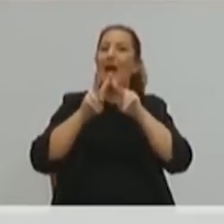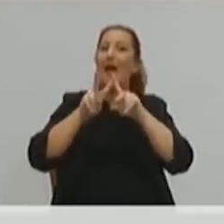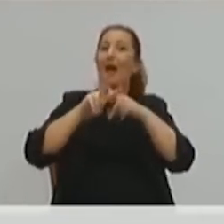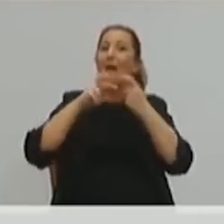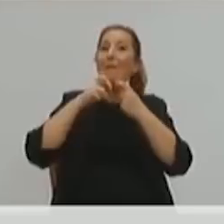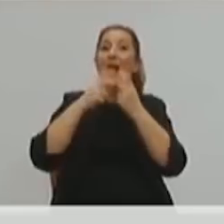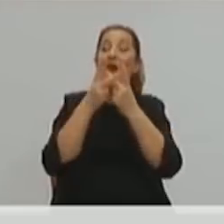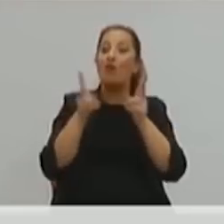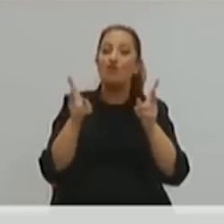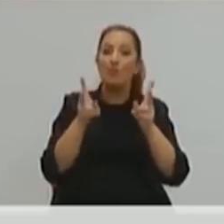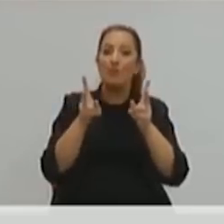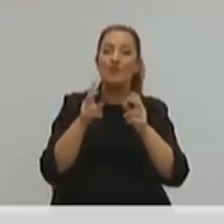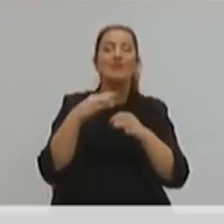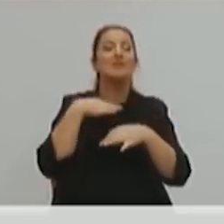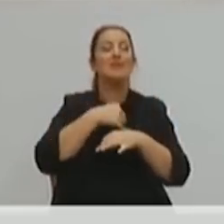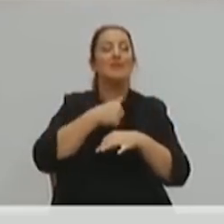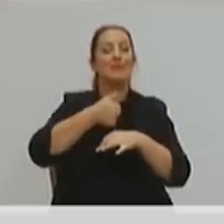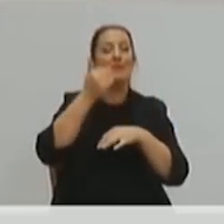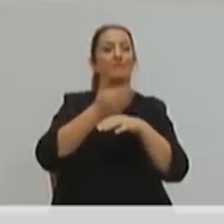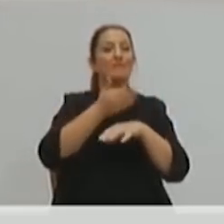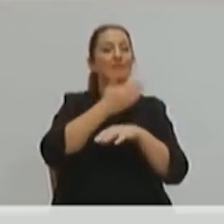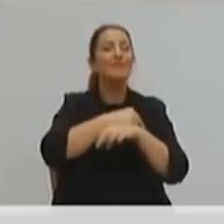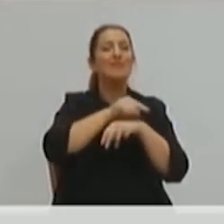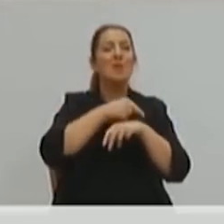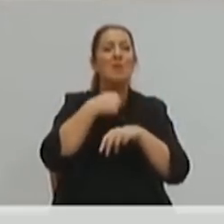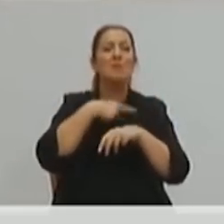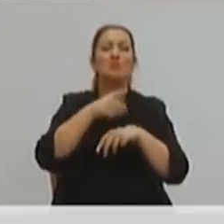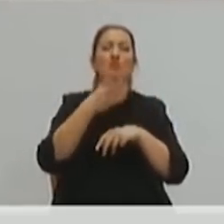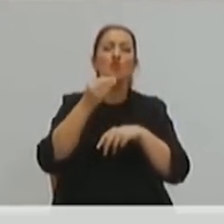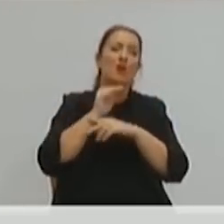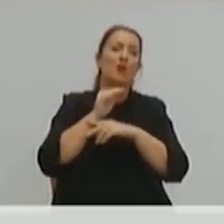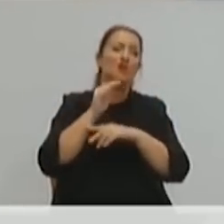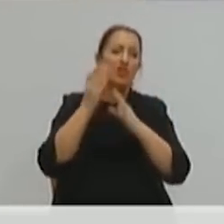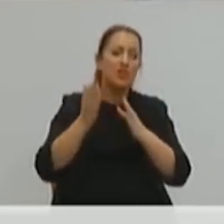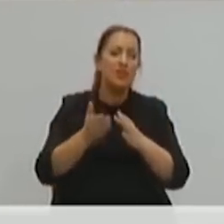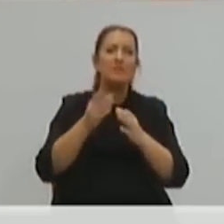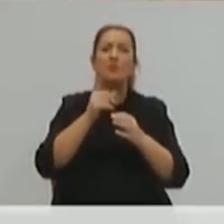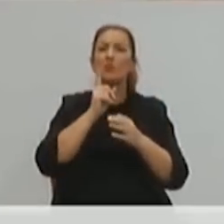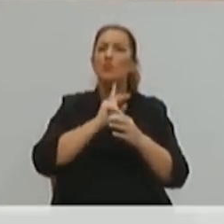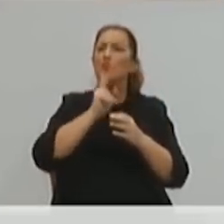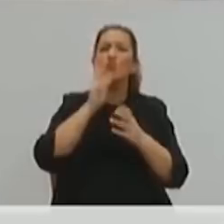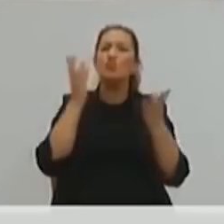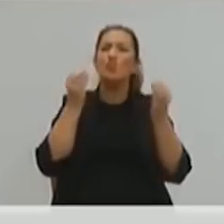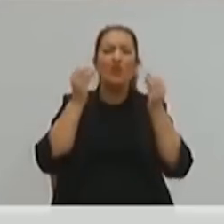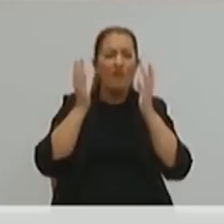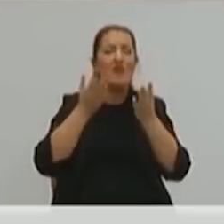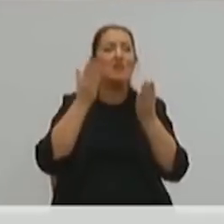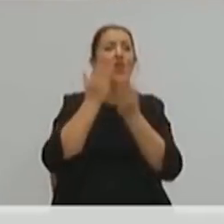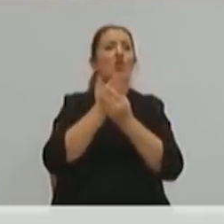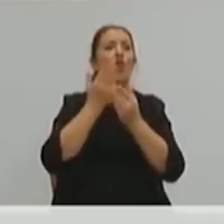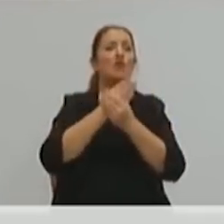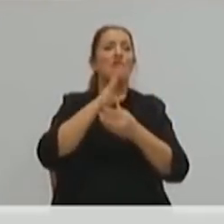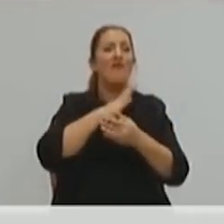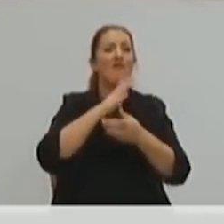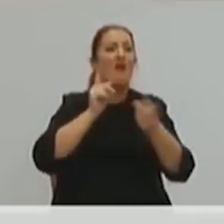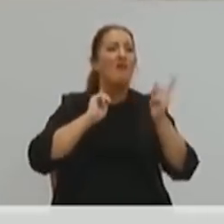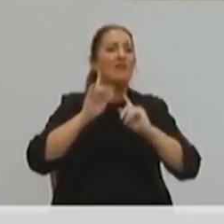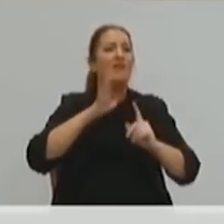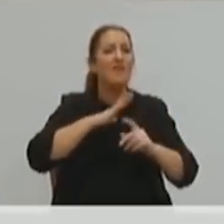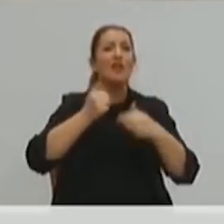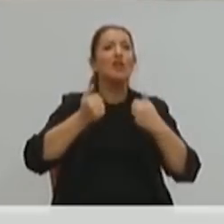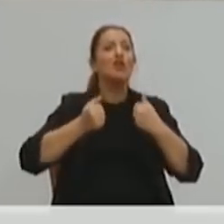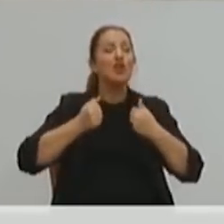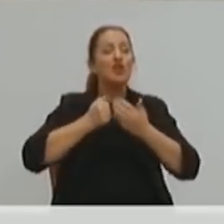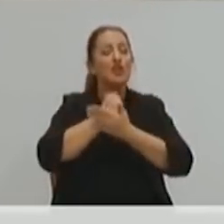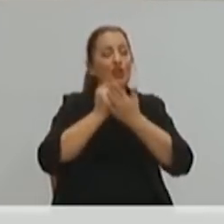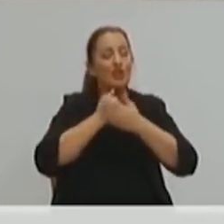Başkan, geçmiş dönemlerde biz burada bunları çok yaşadık. Yüzlerce dava dosyamız var. Yeşil alanlar, park alanları,